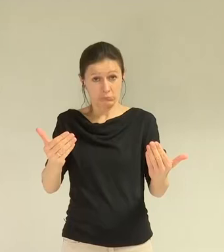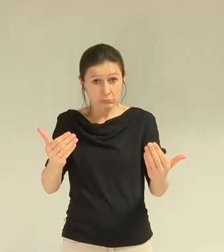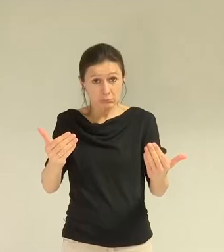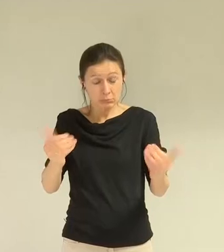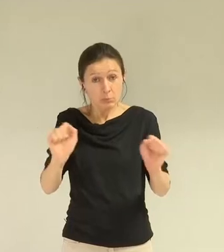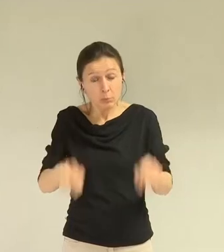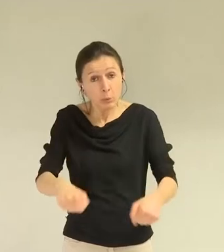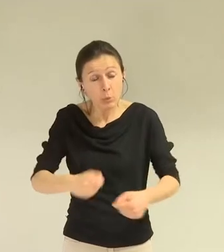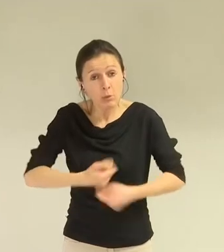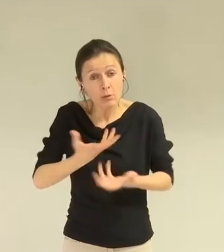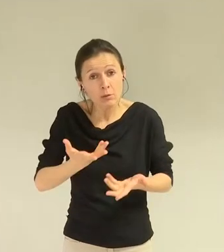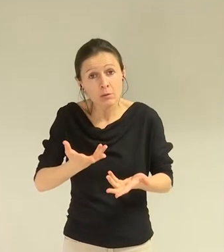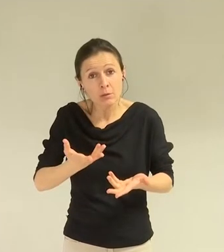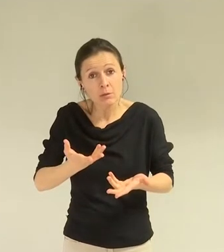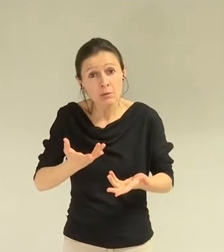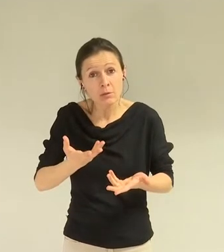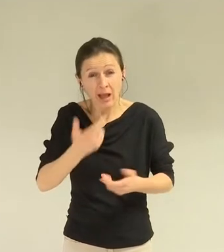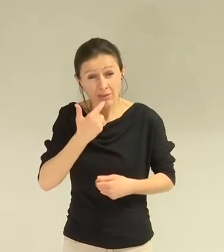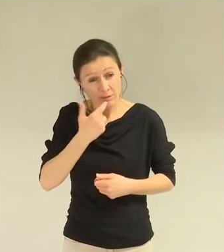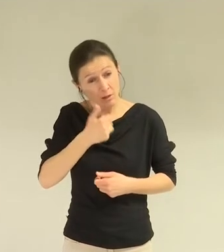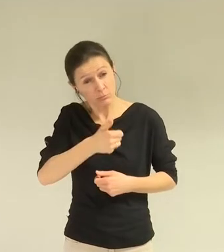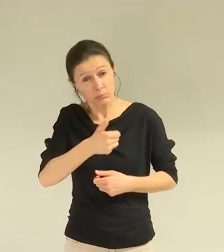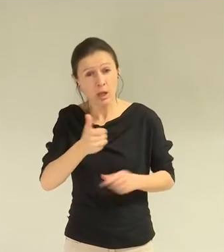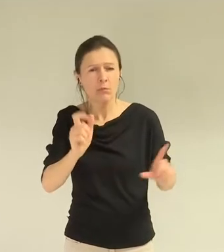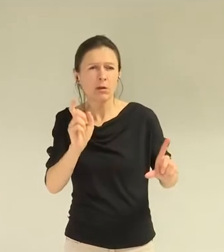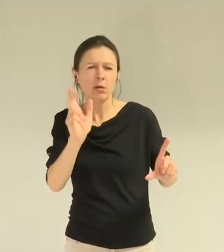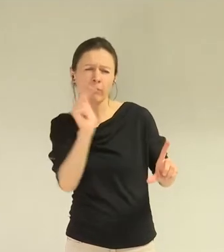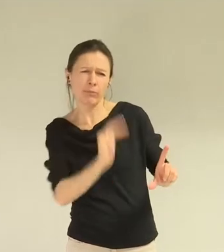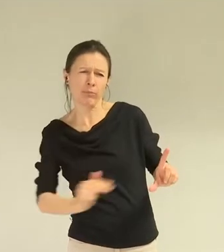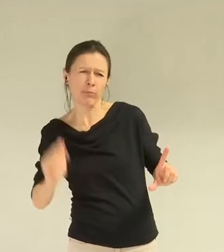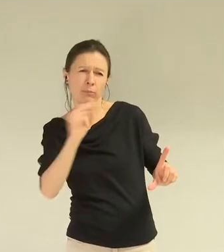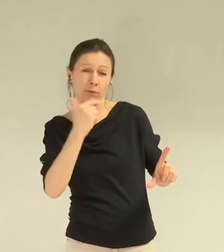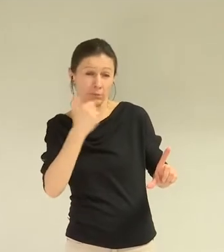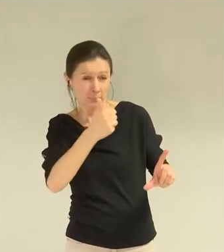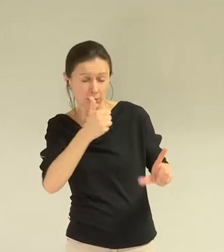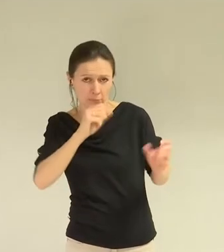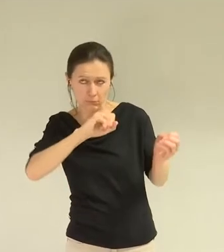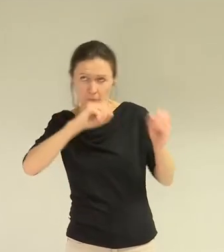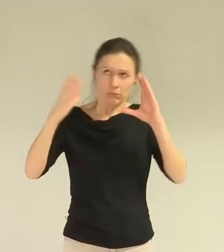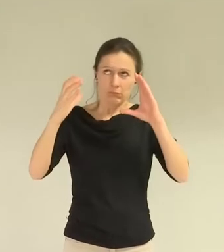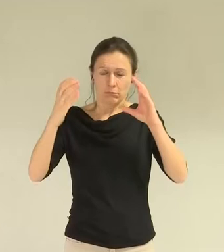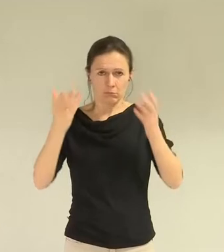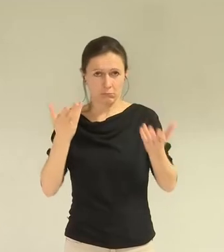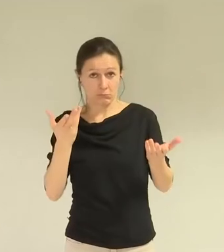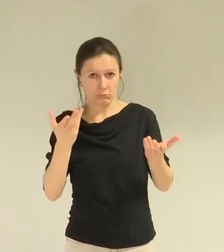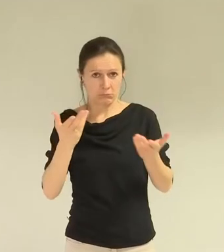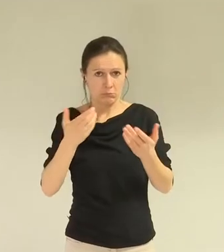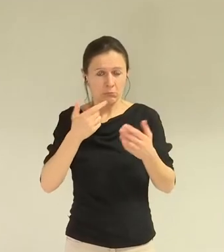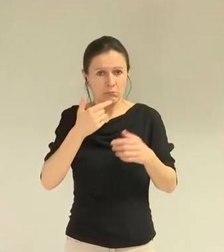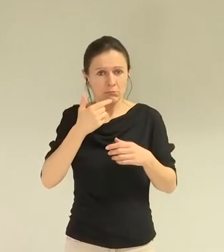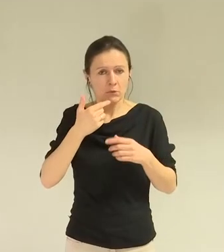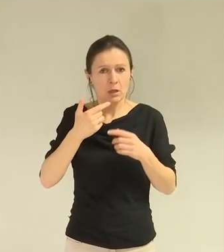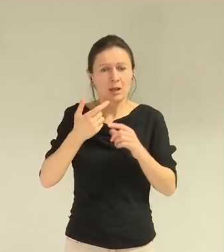terrible négation et révisionnisme de l'histoire dès lors que l'on met sur le même point d'égalité pied d'égalité pardon